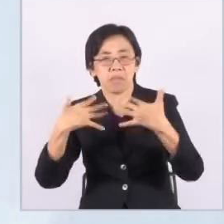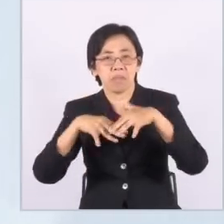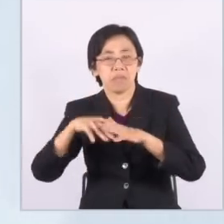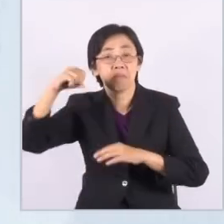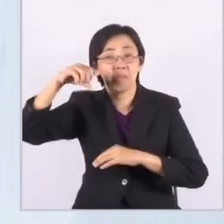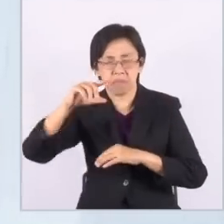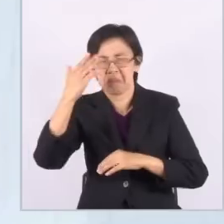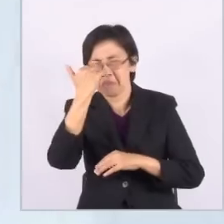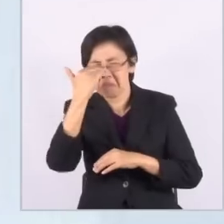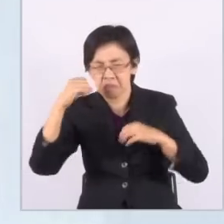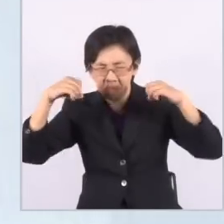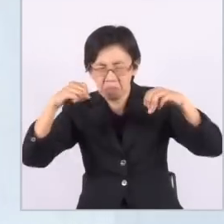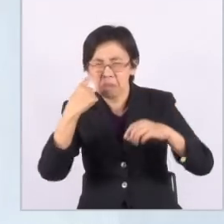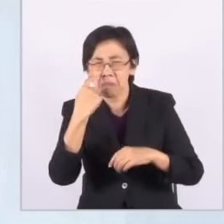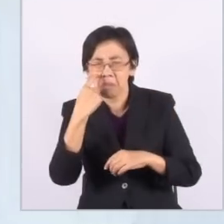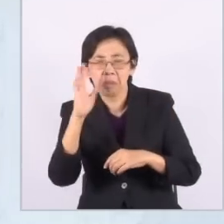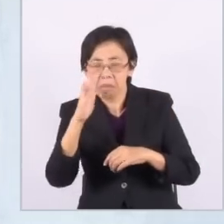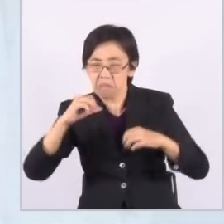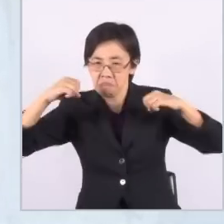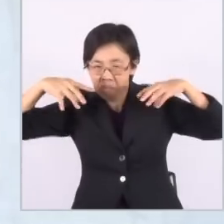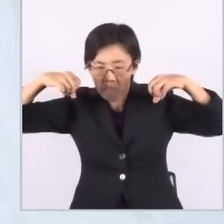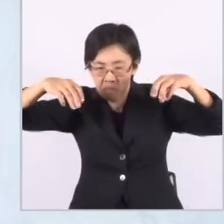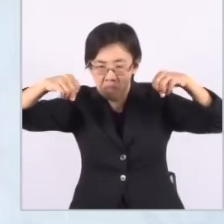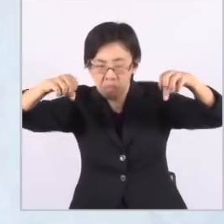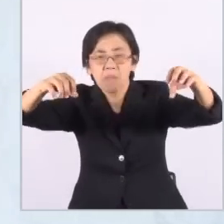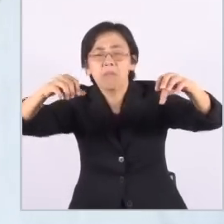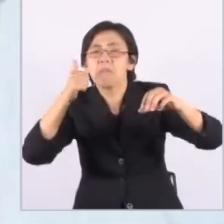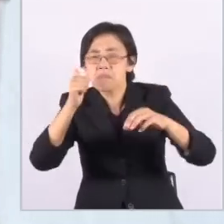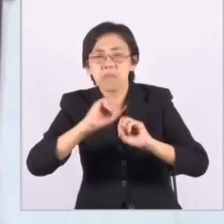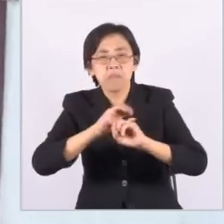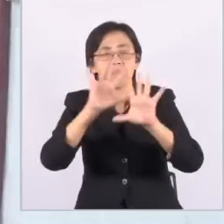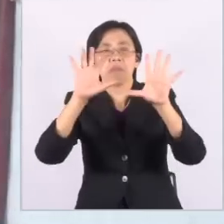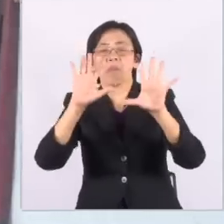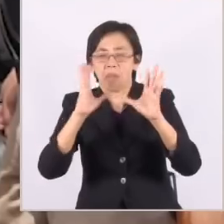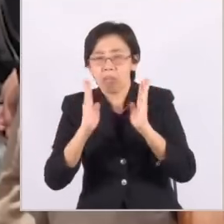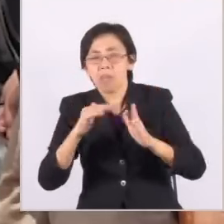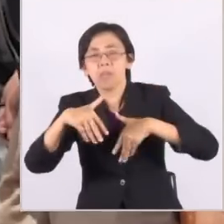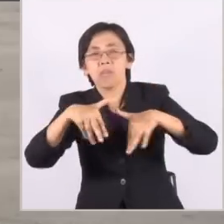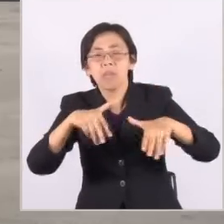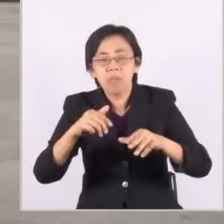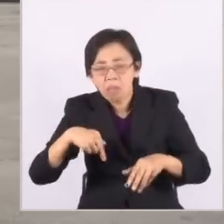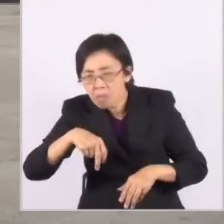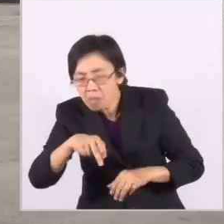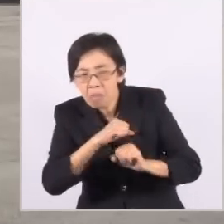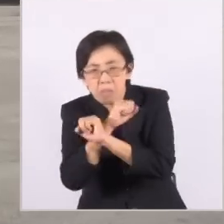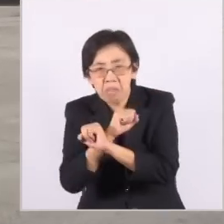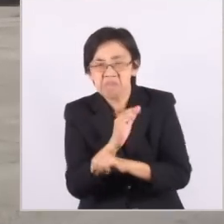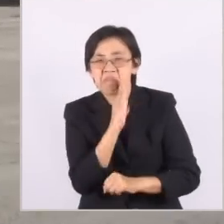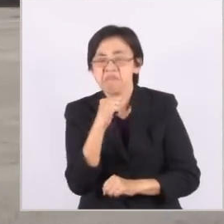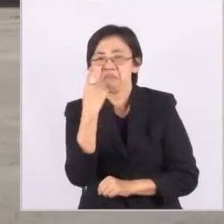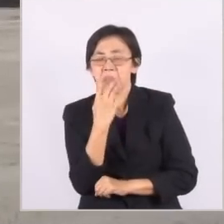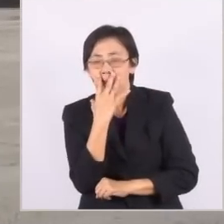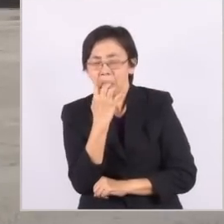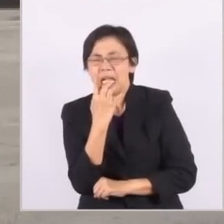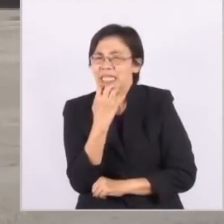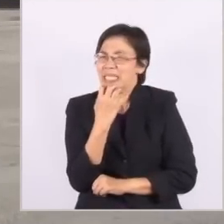ส่องสว่างเพิ่มเติมเพื่อความปลอดภัยของประชาชนในส่วนของความเสียหายนะครับถ้าหากว่าผู้เสียหายคนใดนะครับมีความเสียหายเรื่องนี้ก็